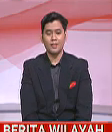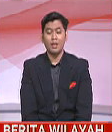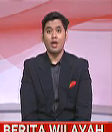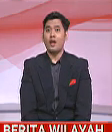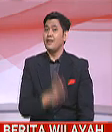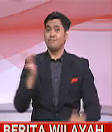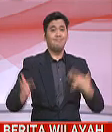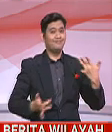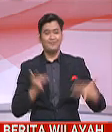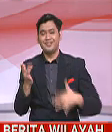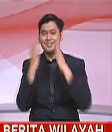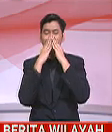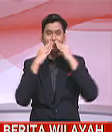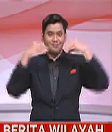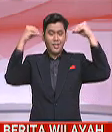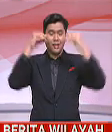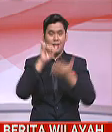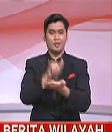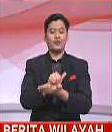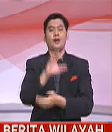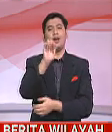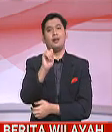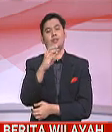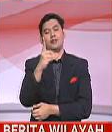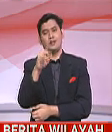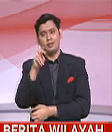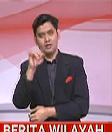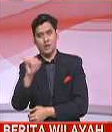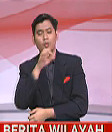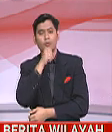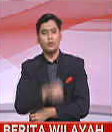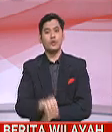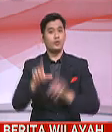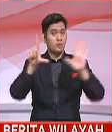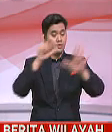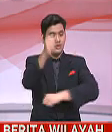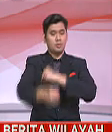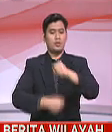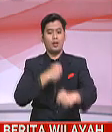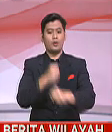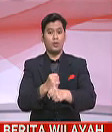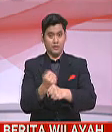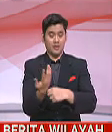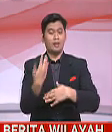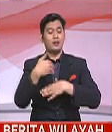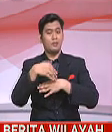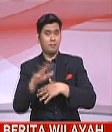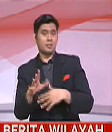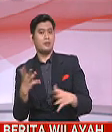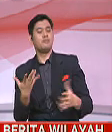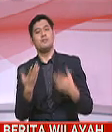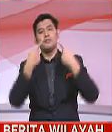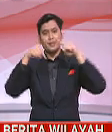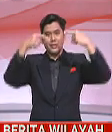Teruja dan ceria. Itu reaksi Muhammad Ahmad Dhani Muhammad Azwan, 7 tahun, selepas hasratnya menaiki kenderaan peronda polis